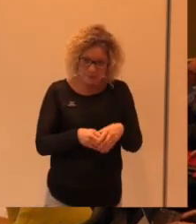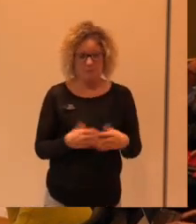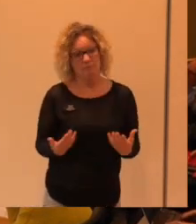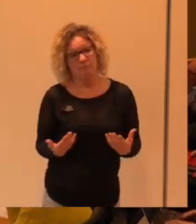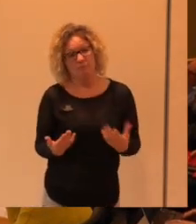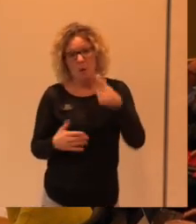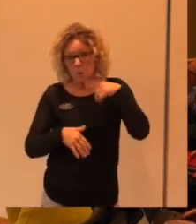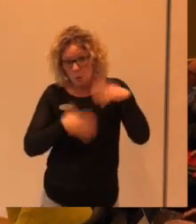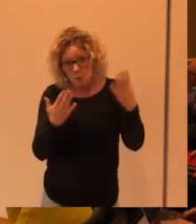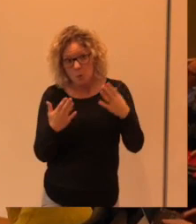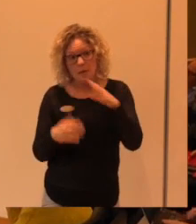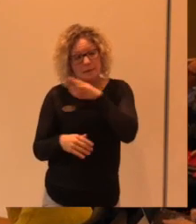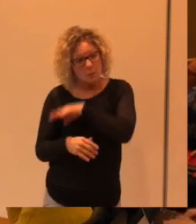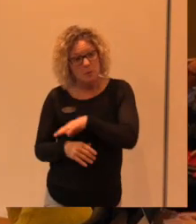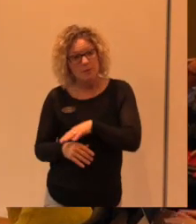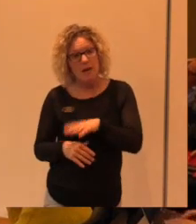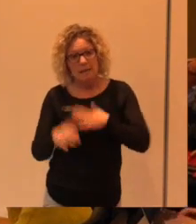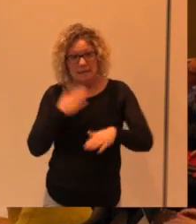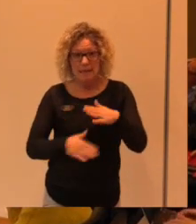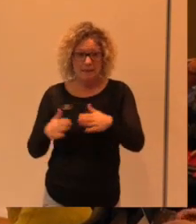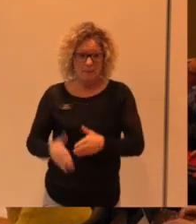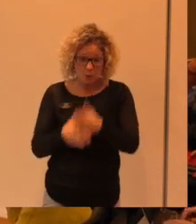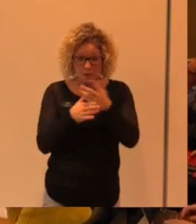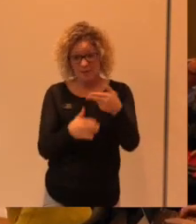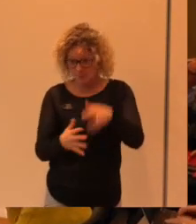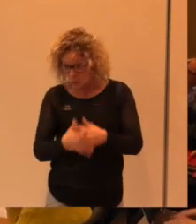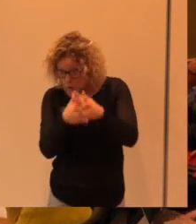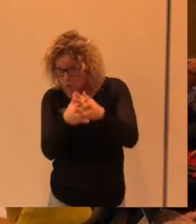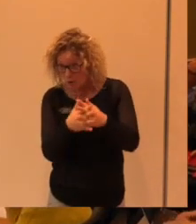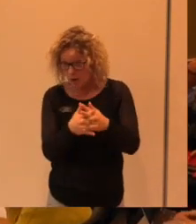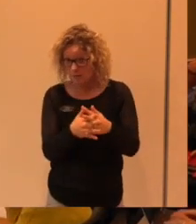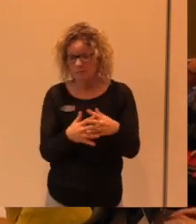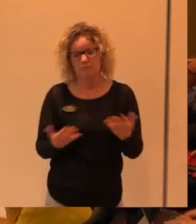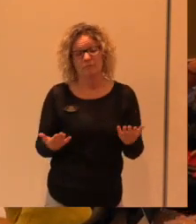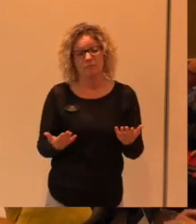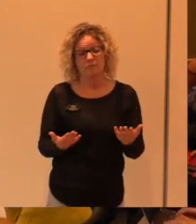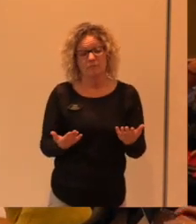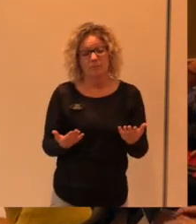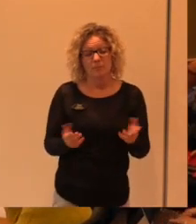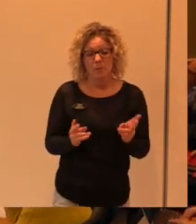det är kulturhistoriskt intressanta byggnader, till exempel kyrkor. Och